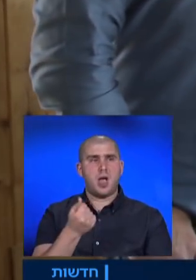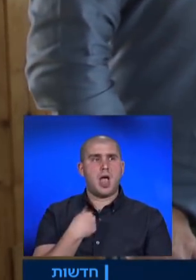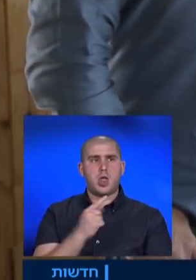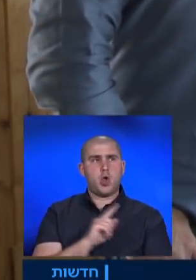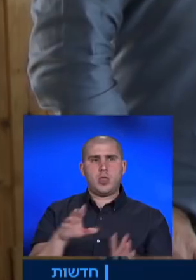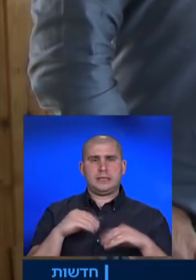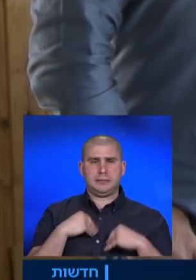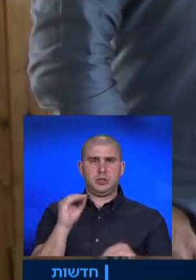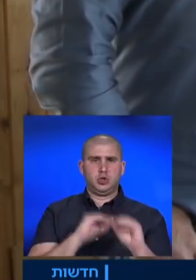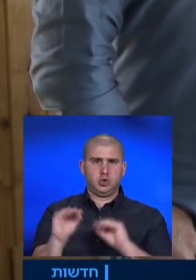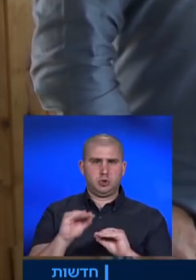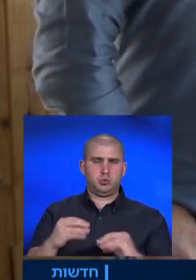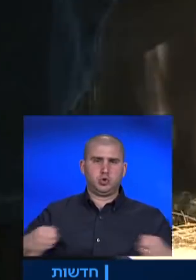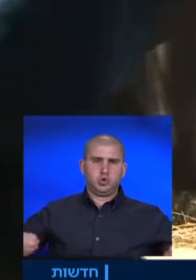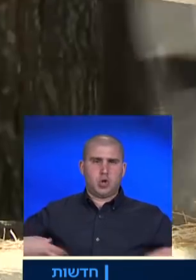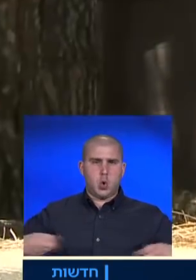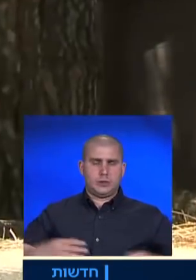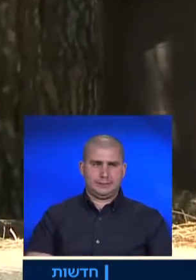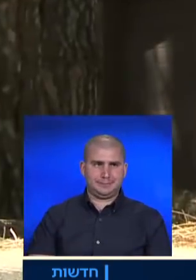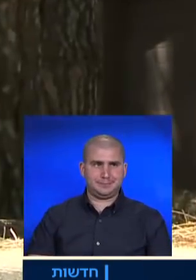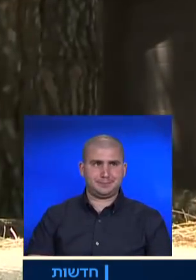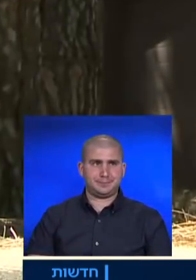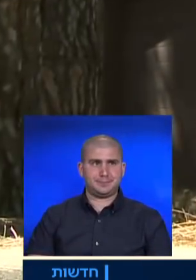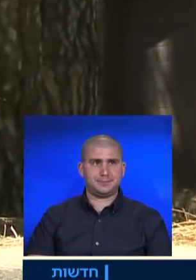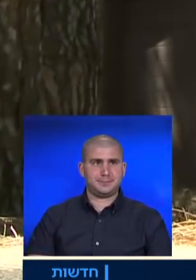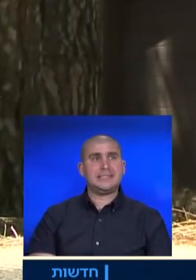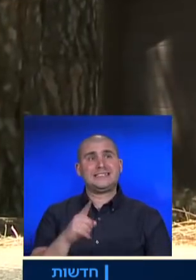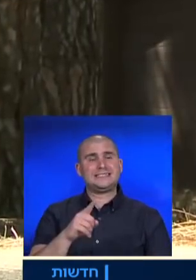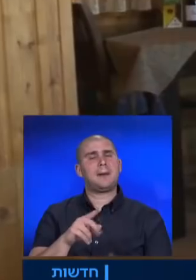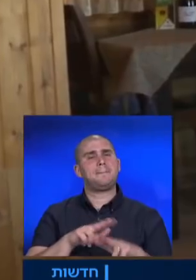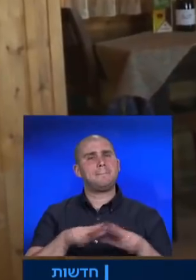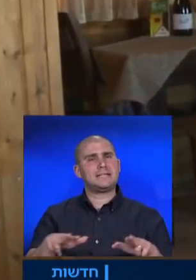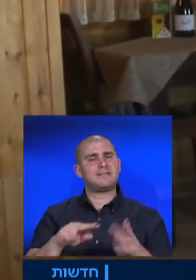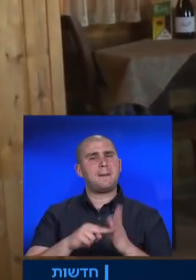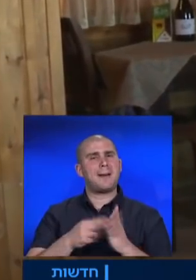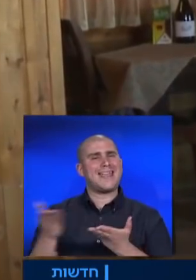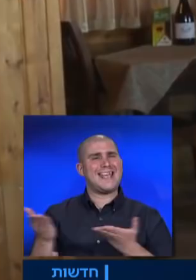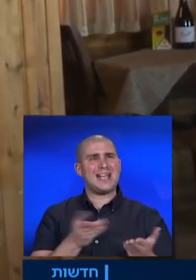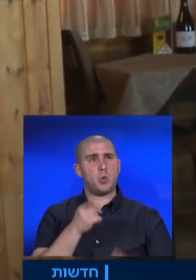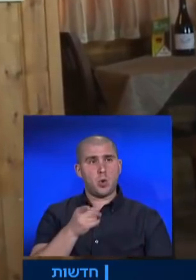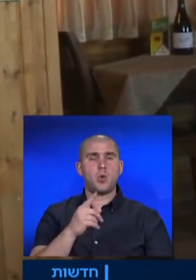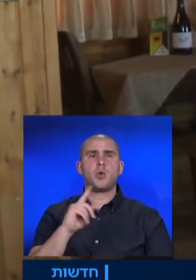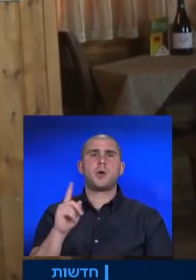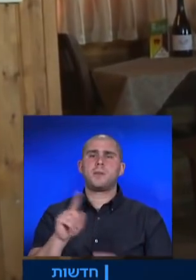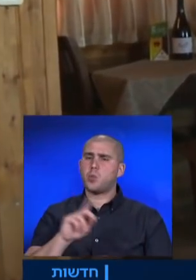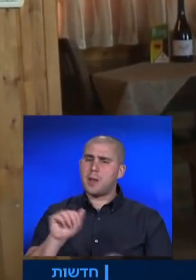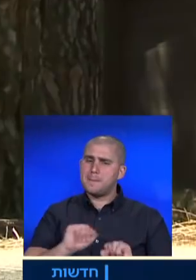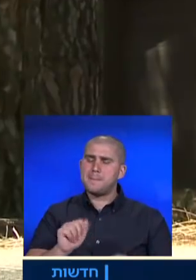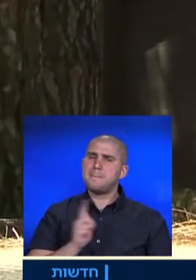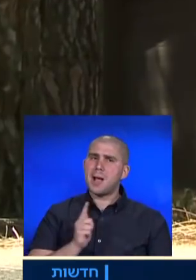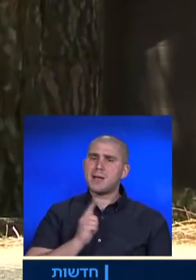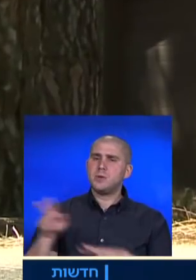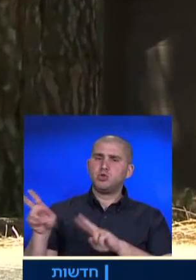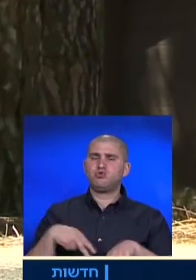השימוש בג'קוזי. זאת תמונת המצב בחדרי האירוח. כולם מנקים, ממתינים לשובם של האורחים.